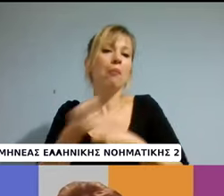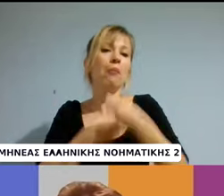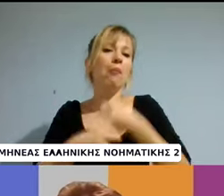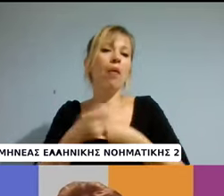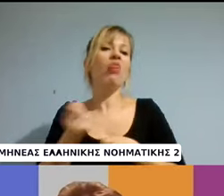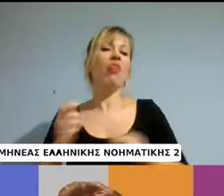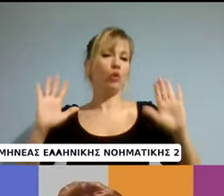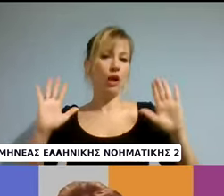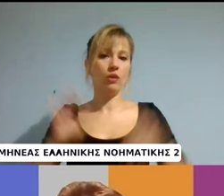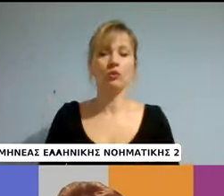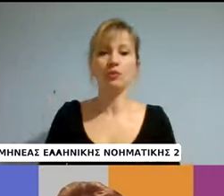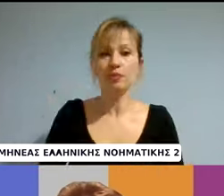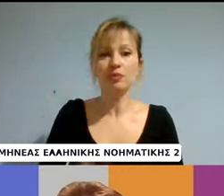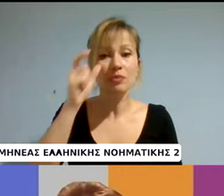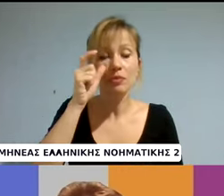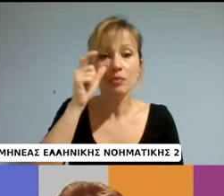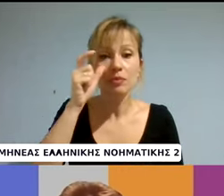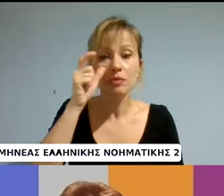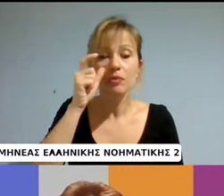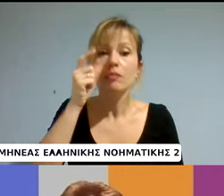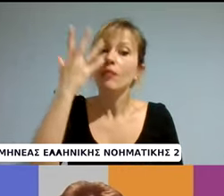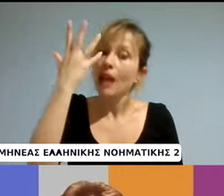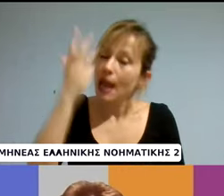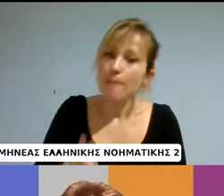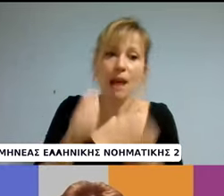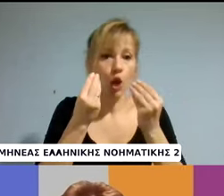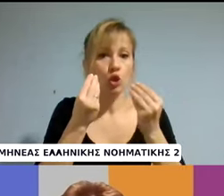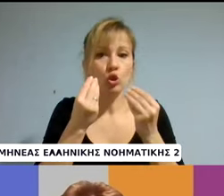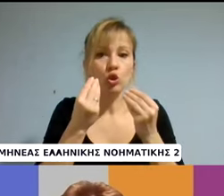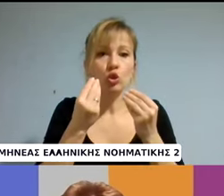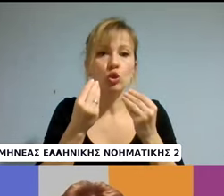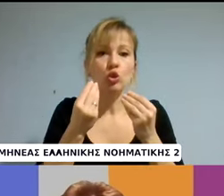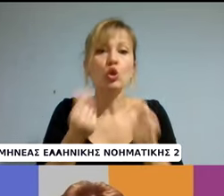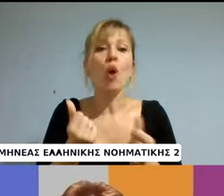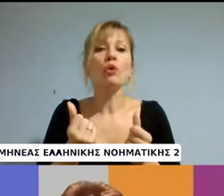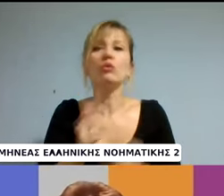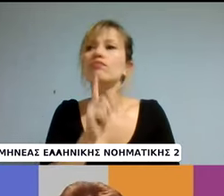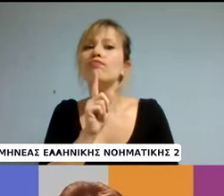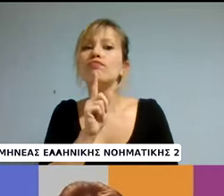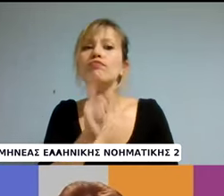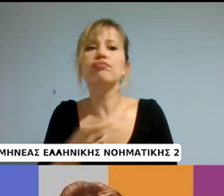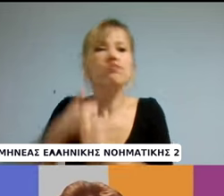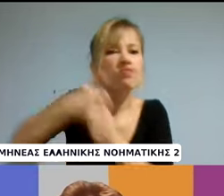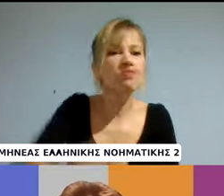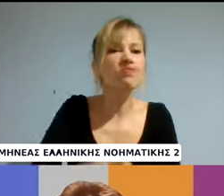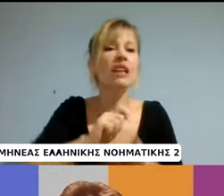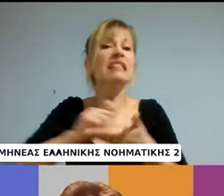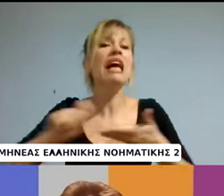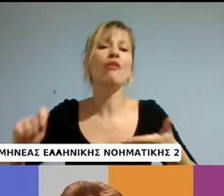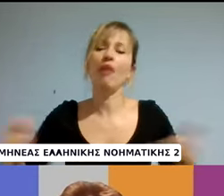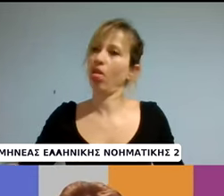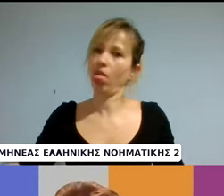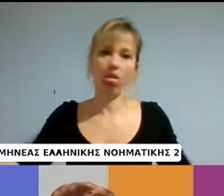Τρόπος να μπουν όρια Ωραία. Τρόπος να μπουν όρια στα γραφεία δεν υπάρχει. Θα μπορούσα να